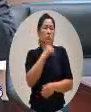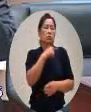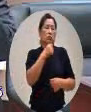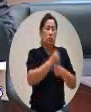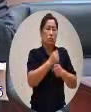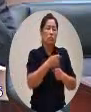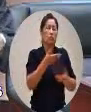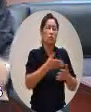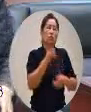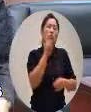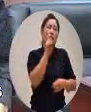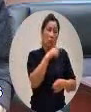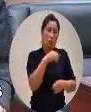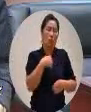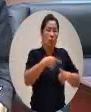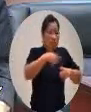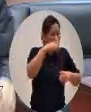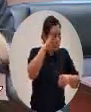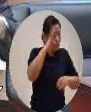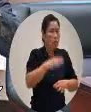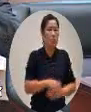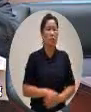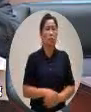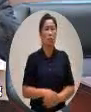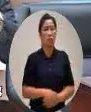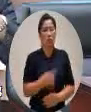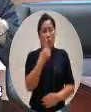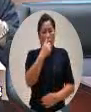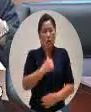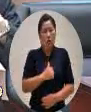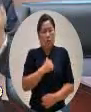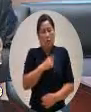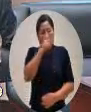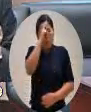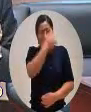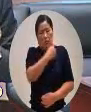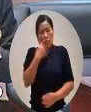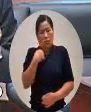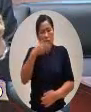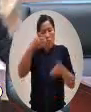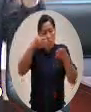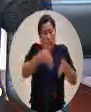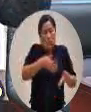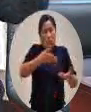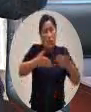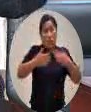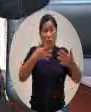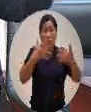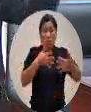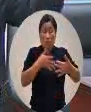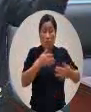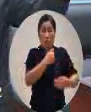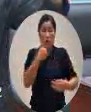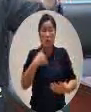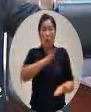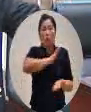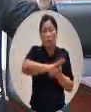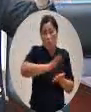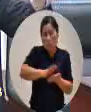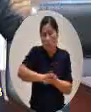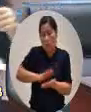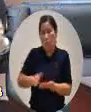那我們也希望是說其實能夠解決這個問題我這裡下一頁